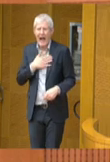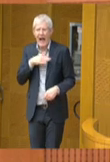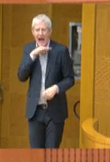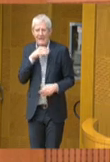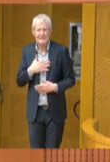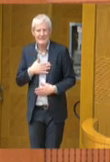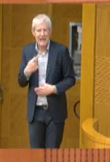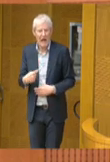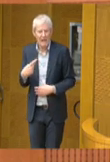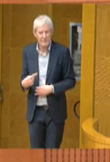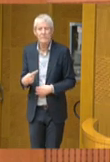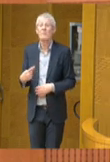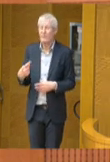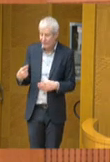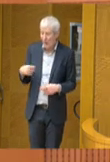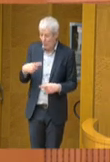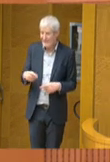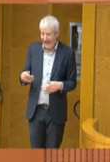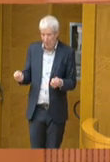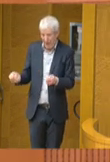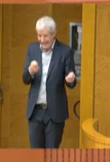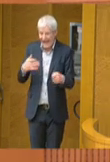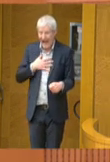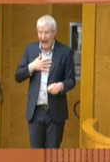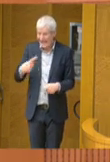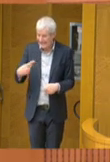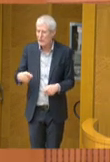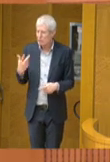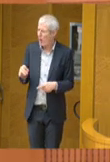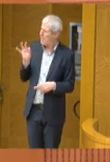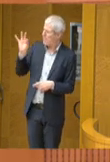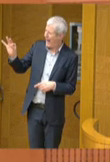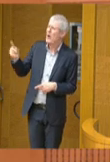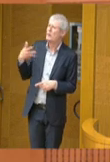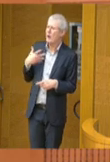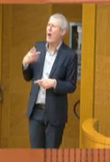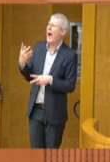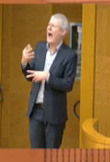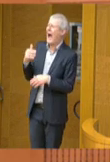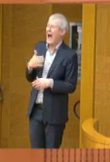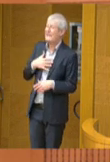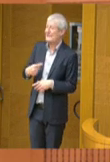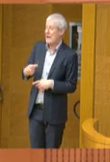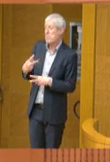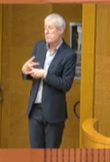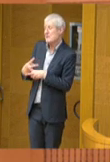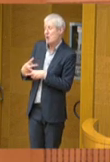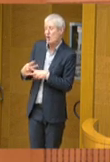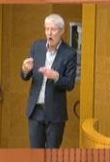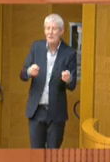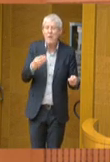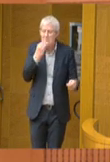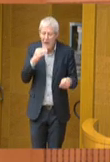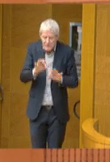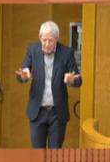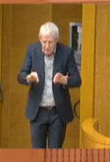avviato dal nostro istituto in collaborazione con un ente del territorio che ha individuato degli anziani bisognosi a cui distribuire